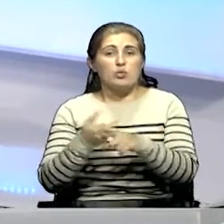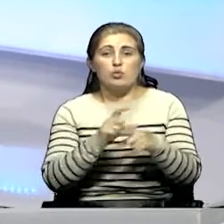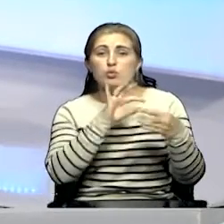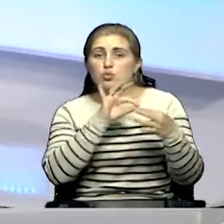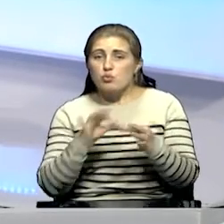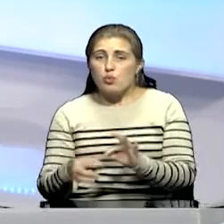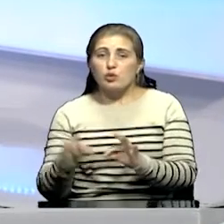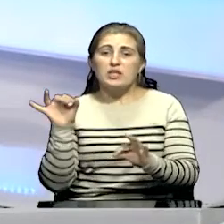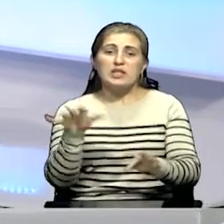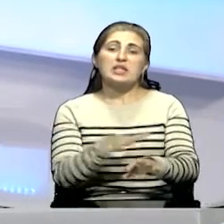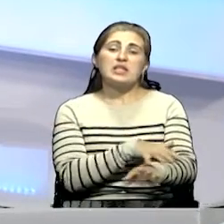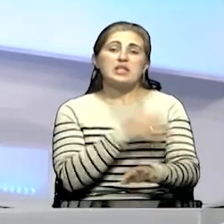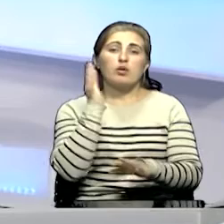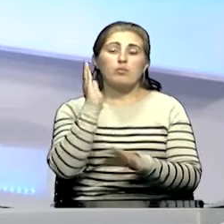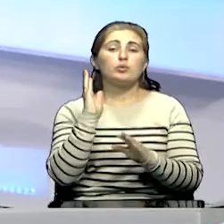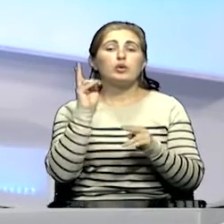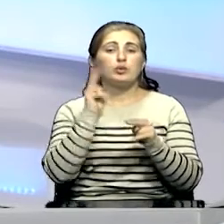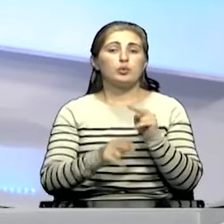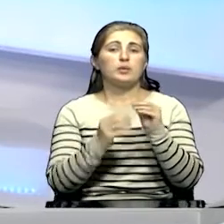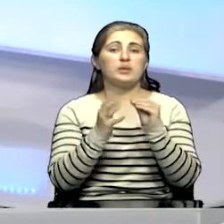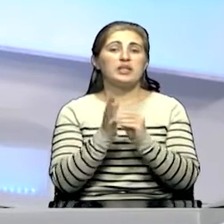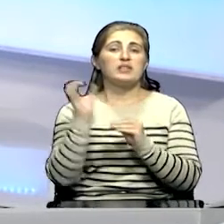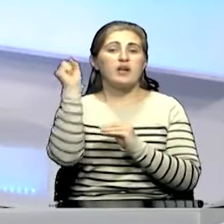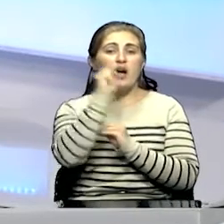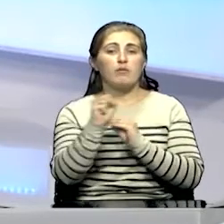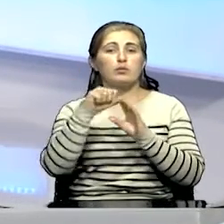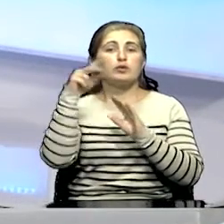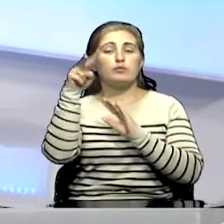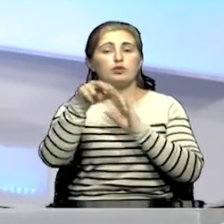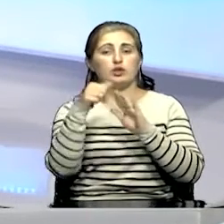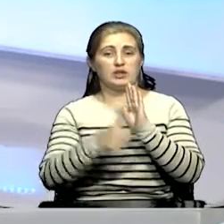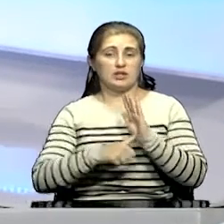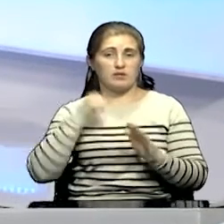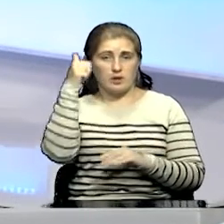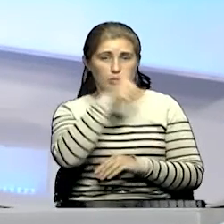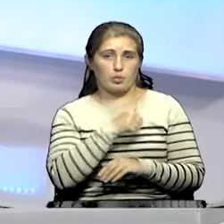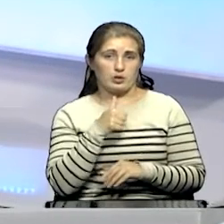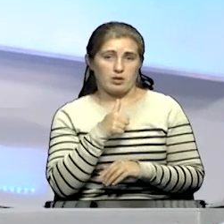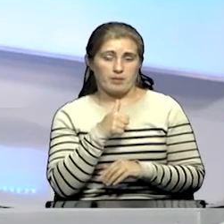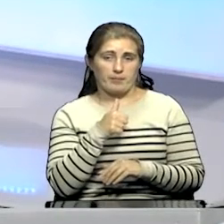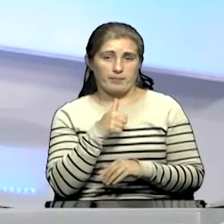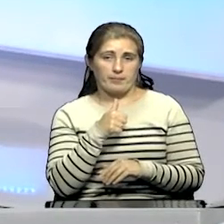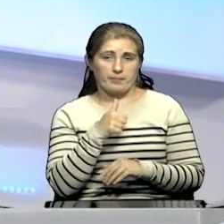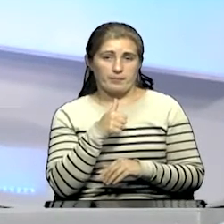будет закончен только 15 августа 16 года вот и